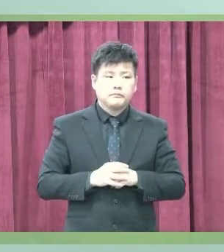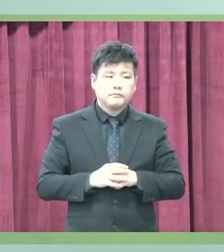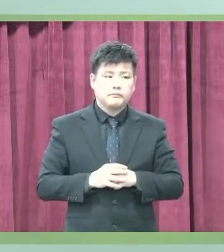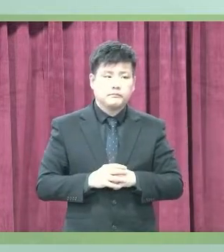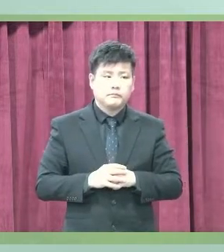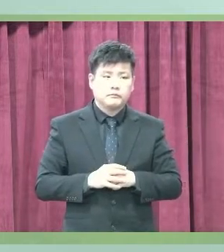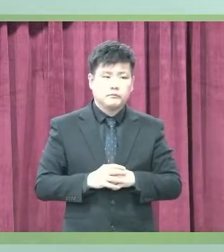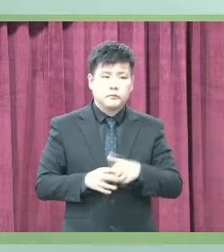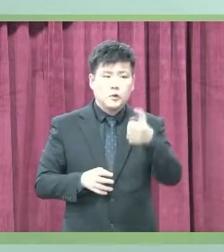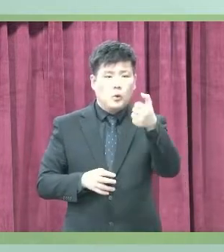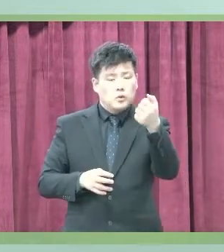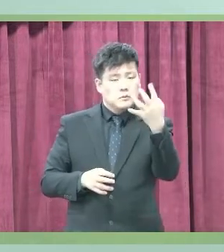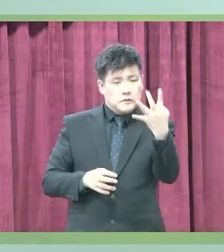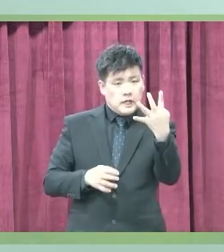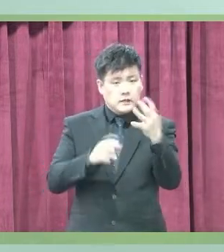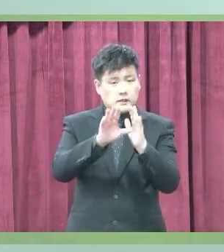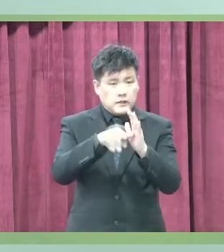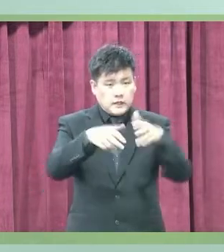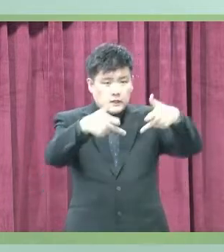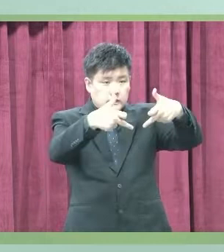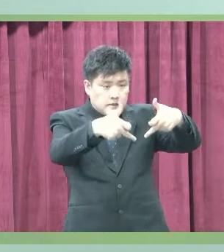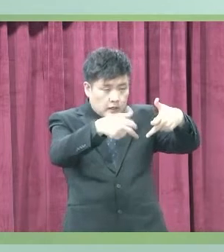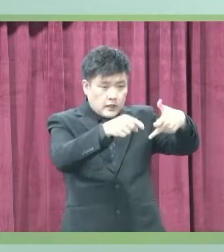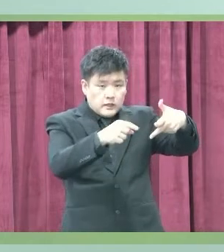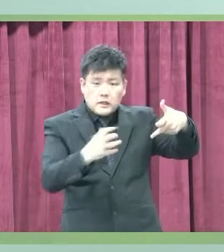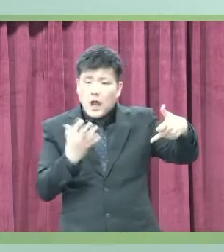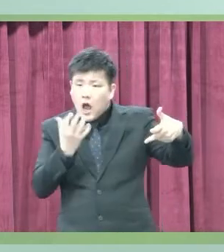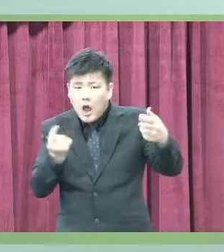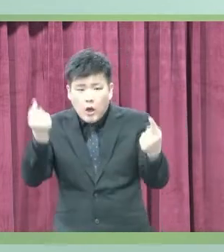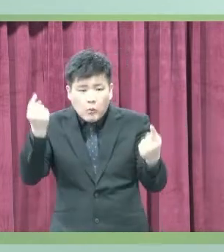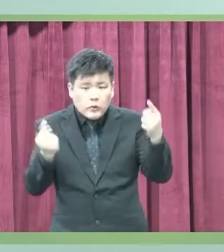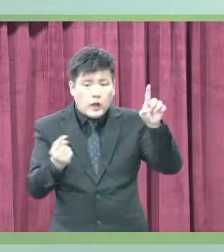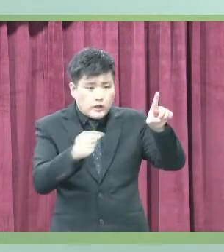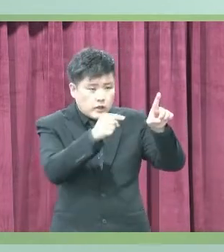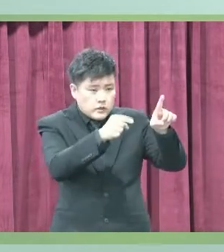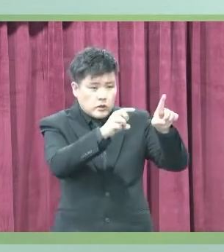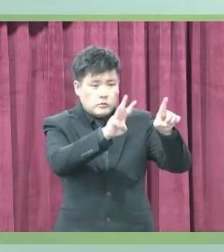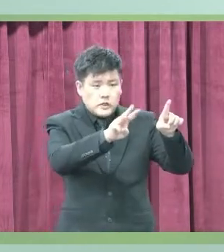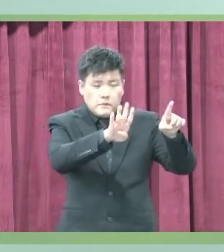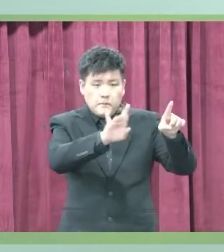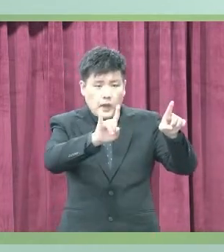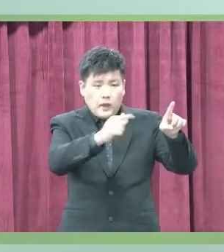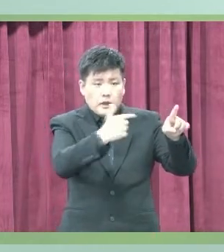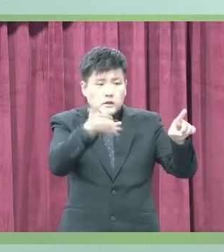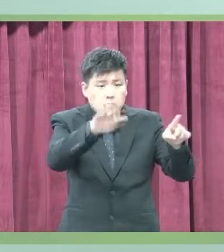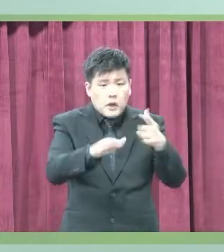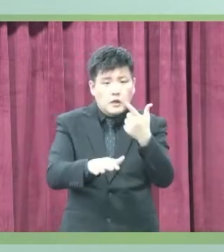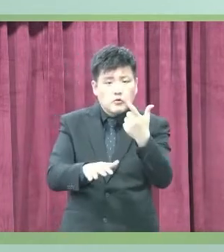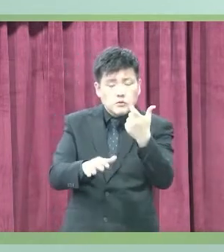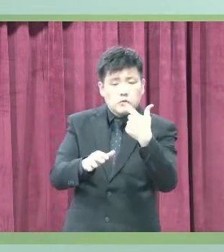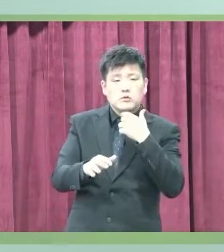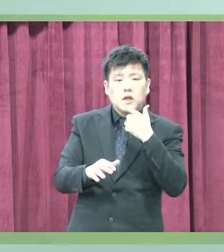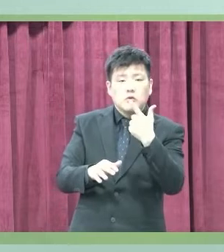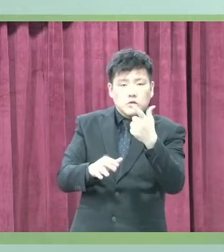하였는데 54세에서는 장애인이 비장애인보다 1.3배 더 높았지만 66세에서는